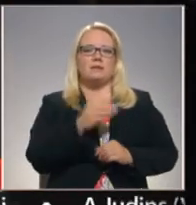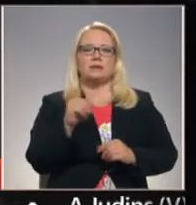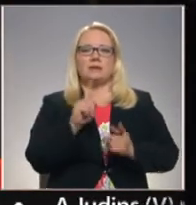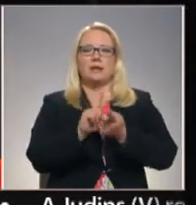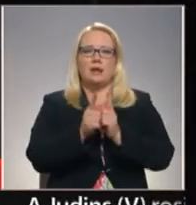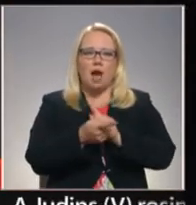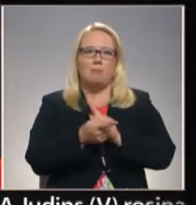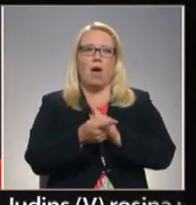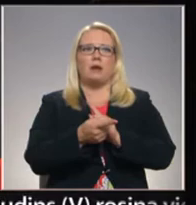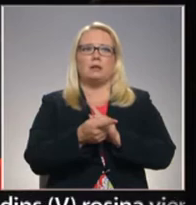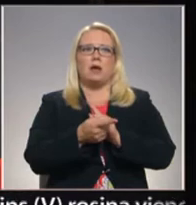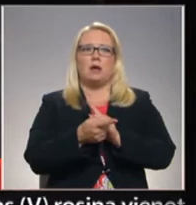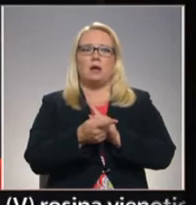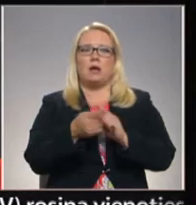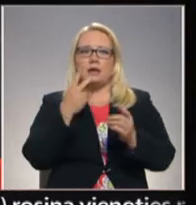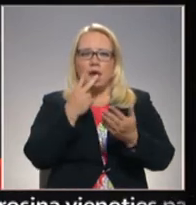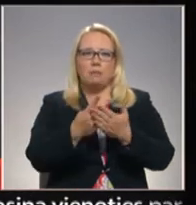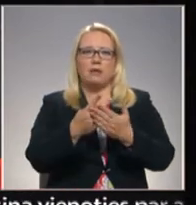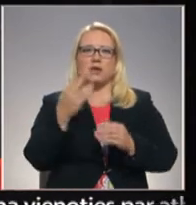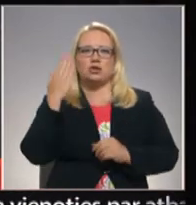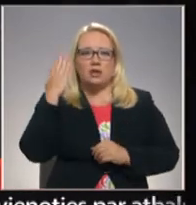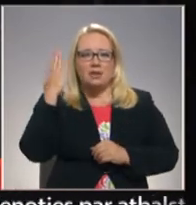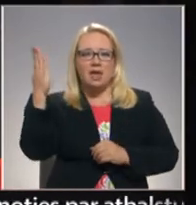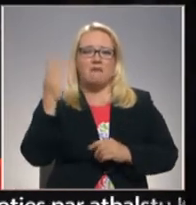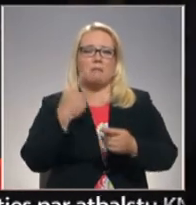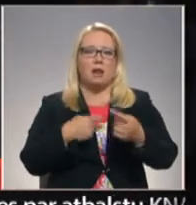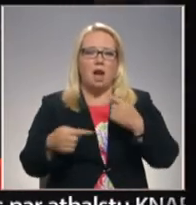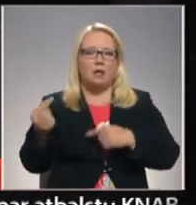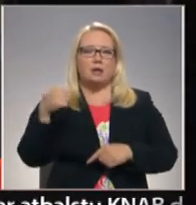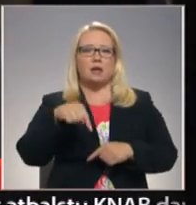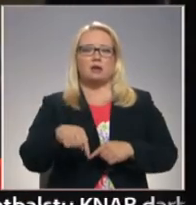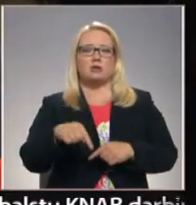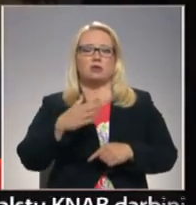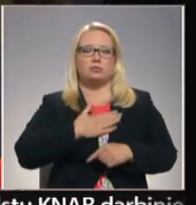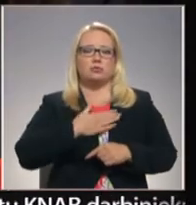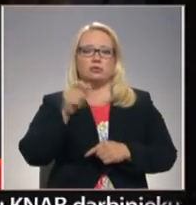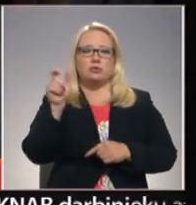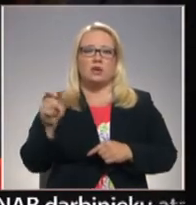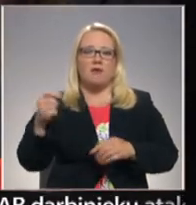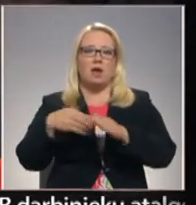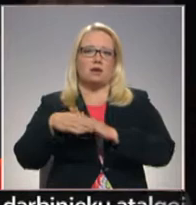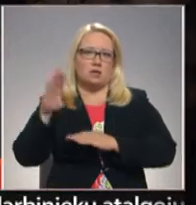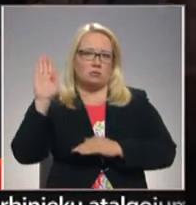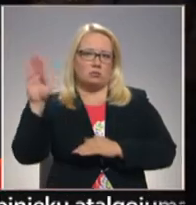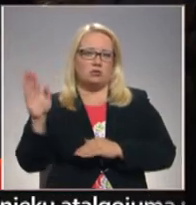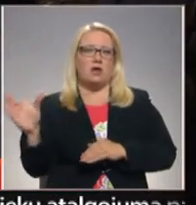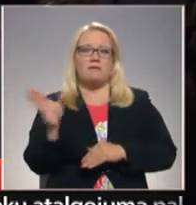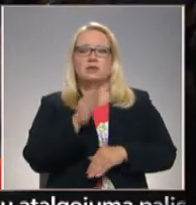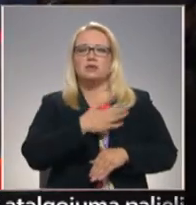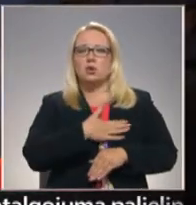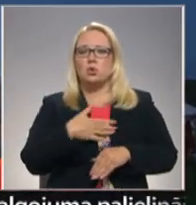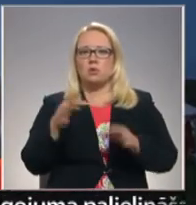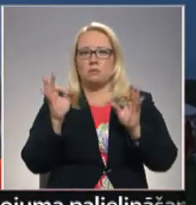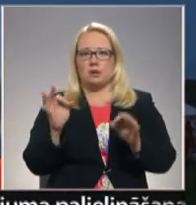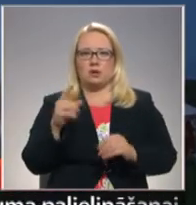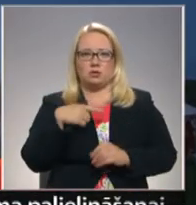jāmaina, kad jāpievēršās Dievam, lai atgriežās mūsu cilvēki, kuri ir aizbraukuši projām. Visu ļoti pareizi